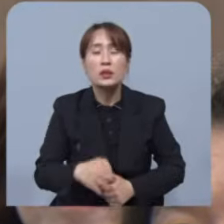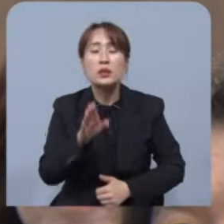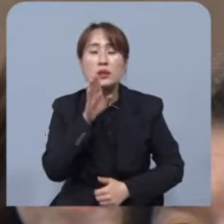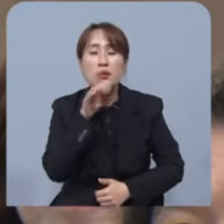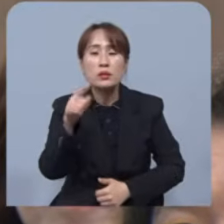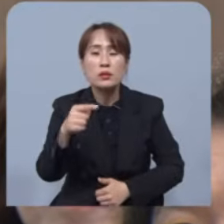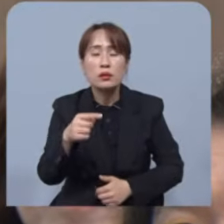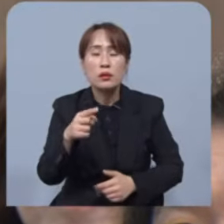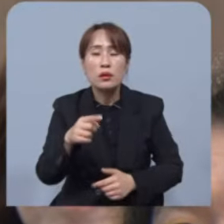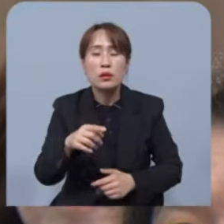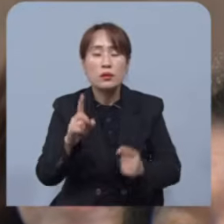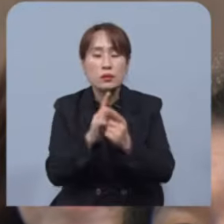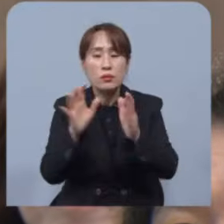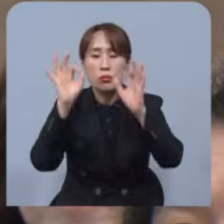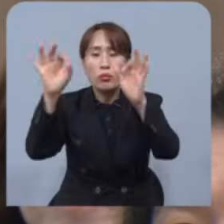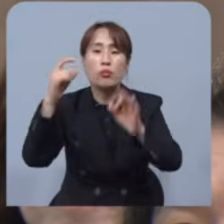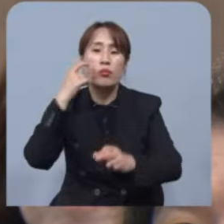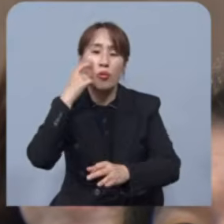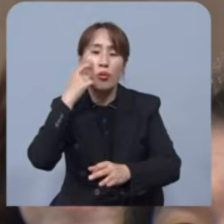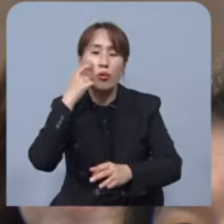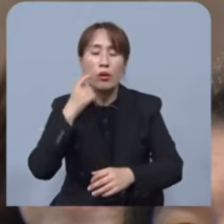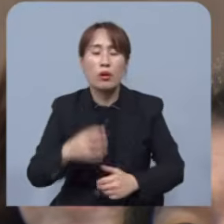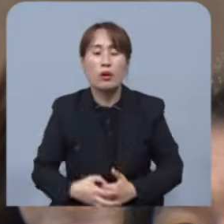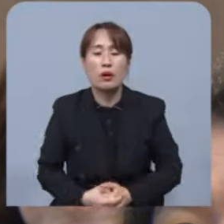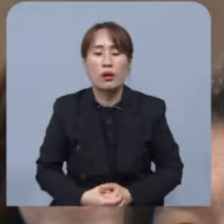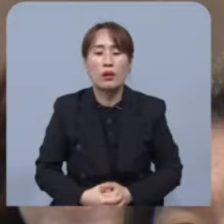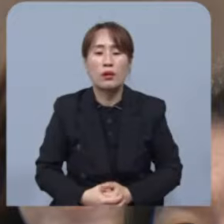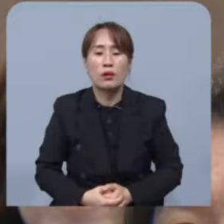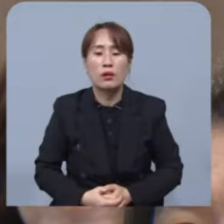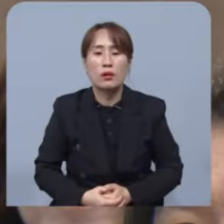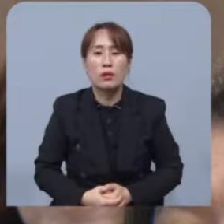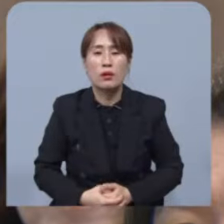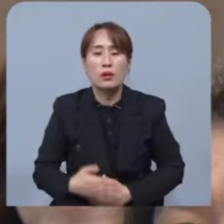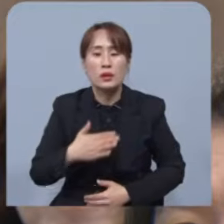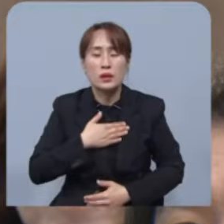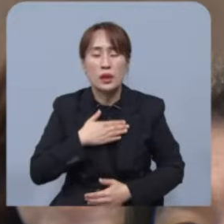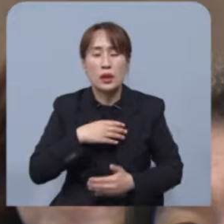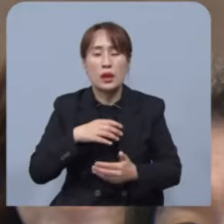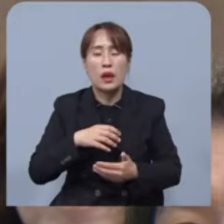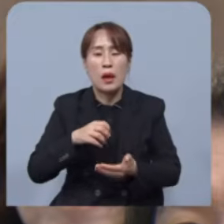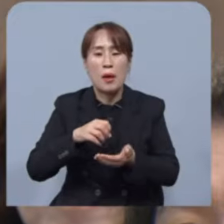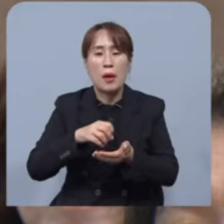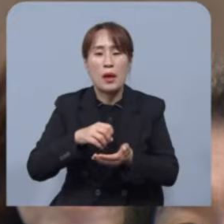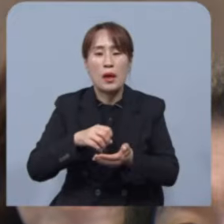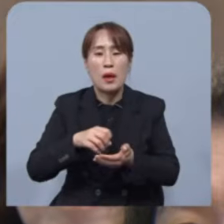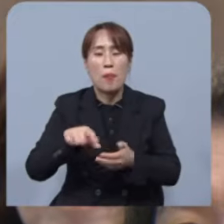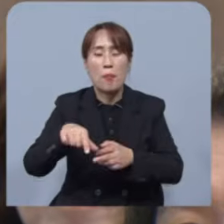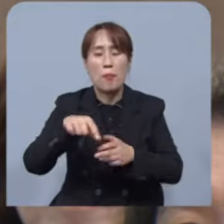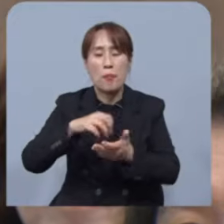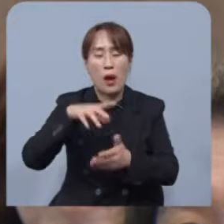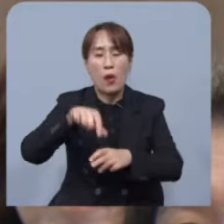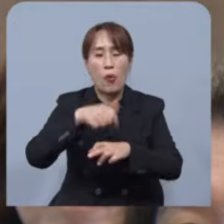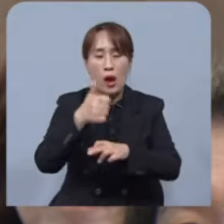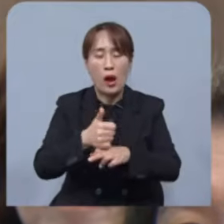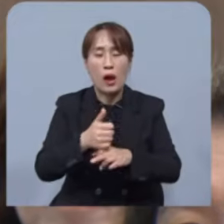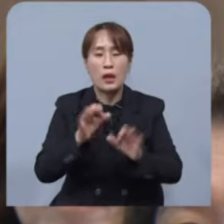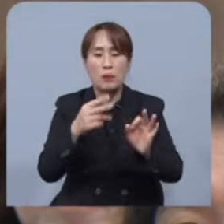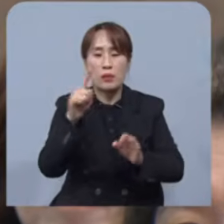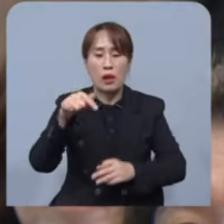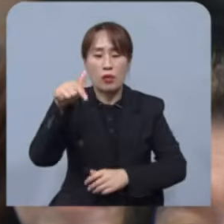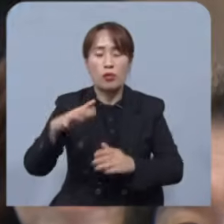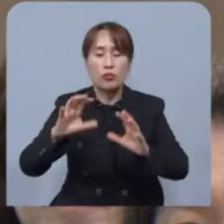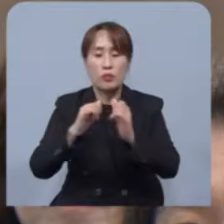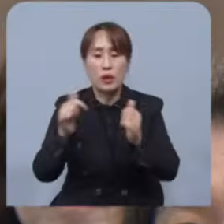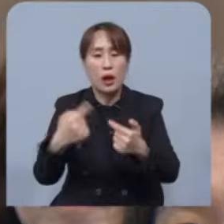실질적으로 눈으로 볼 수가 없고 그래서 제가 제빵왕 김탁구 이후에 뭘 국민과 함께